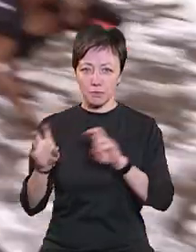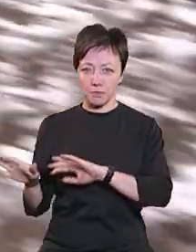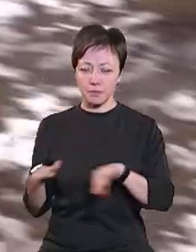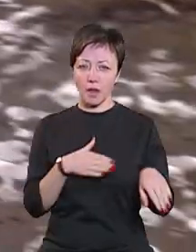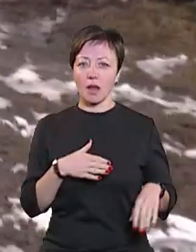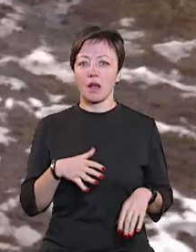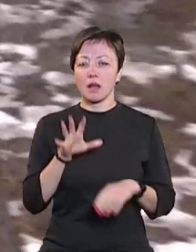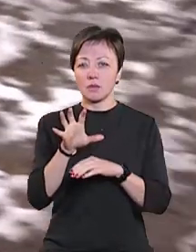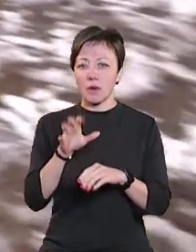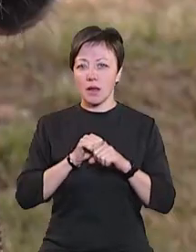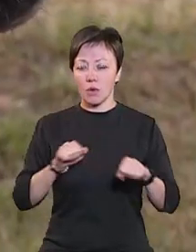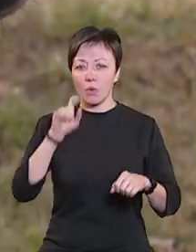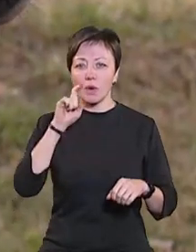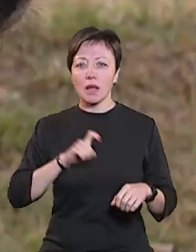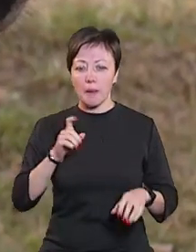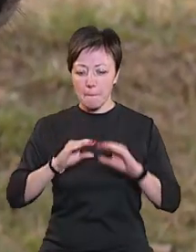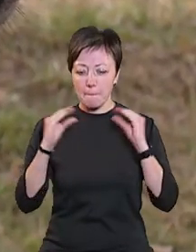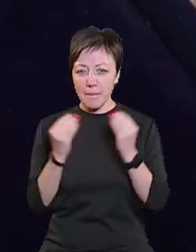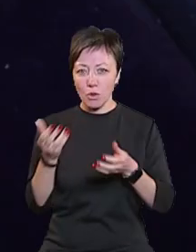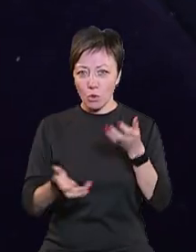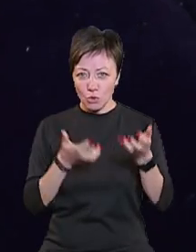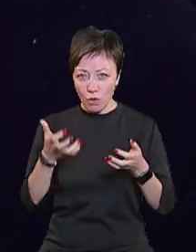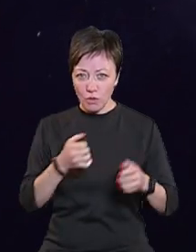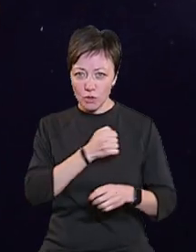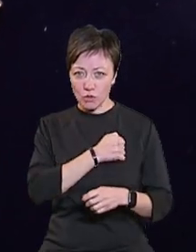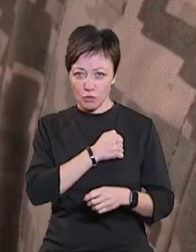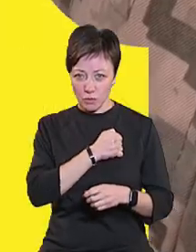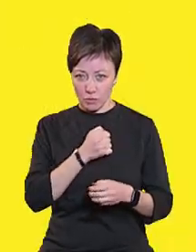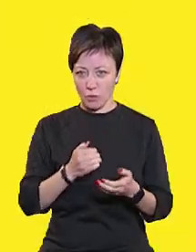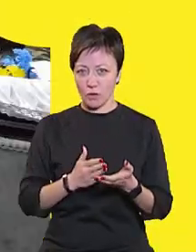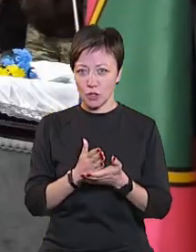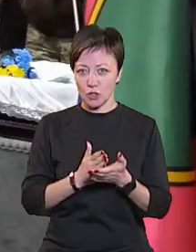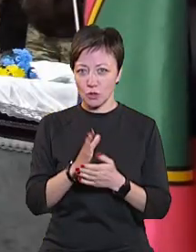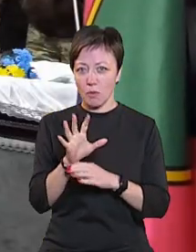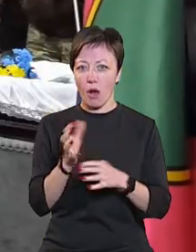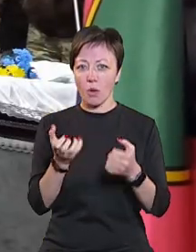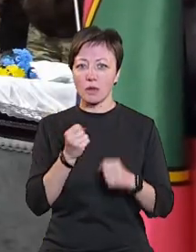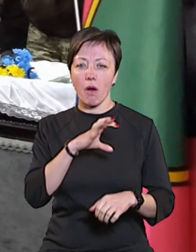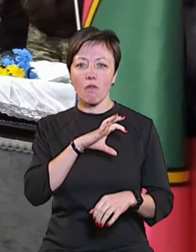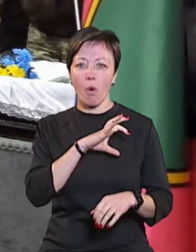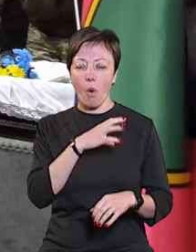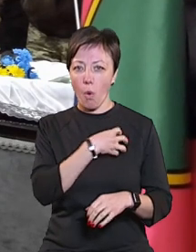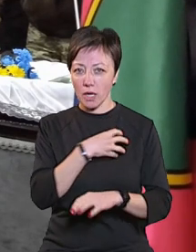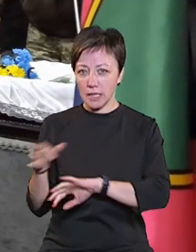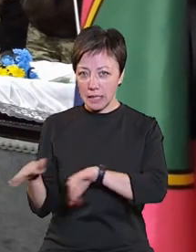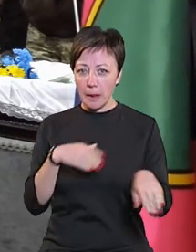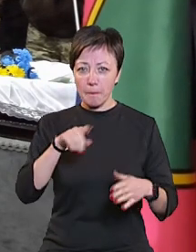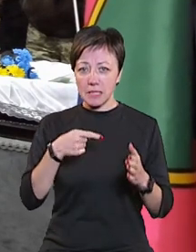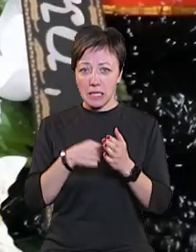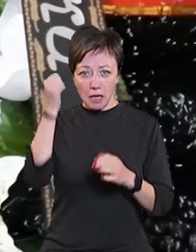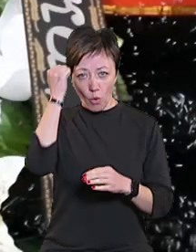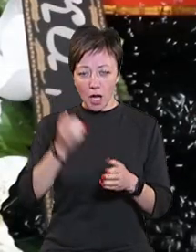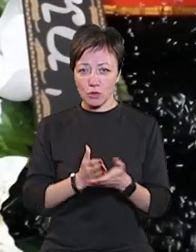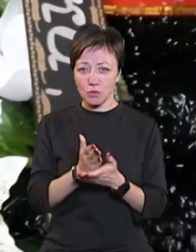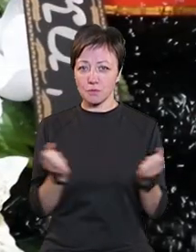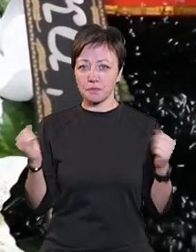Чотирилапий герой України, мінорозшуковий службовий собака, отримав орден. У Хмельницькій міській ритуальній службі зібрались